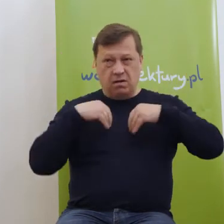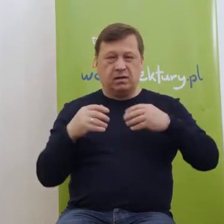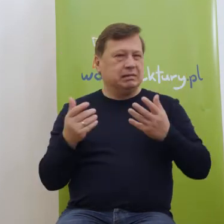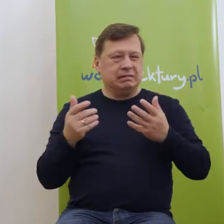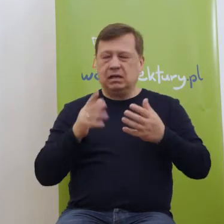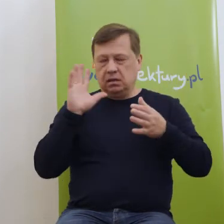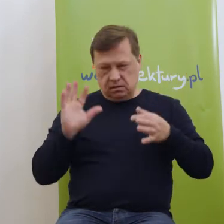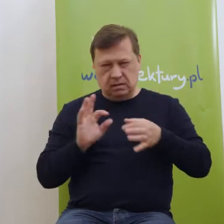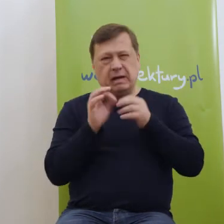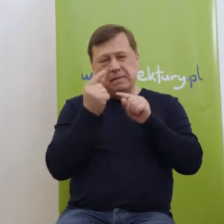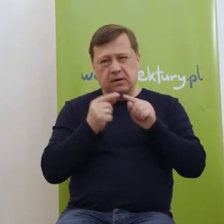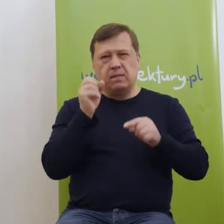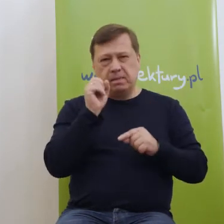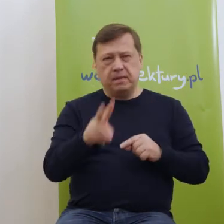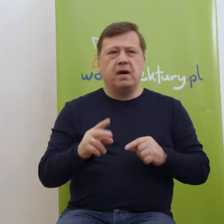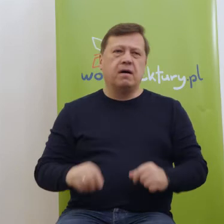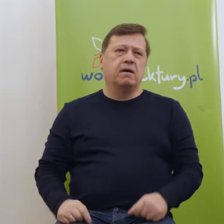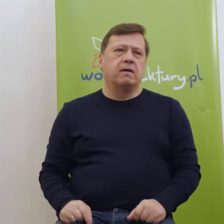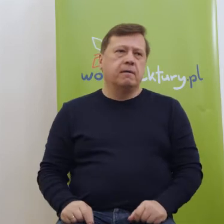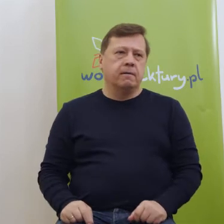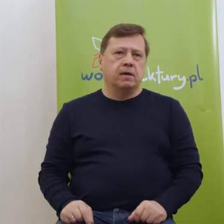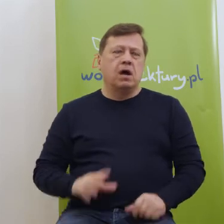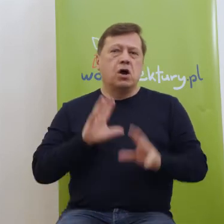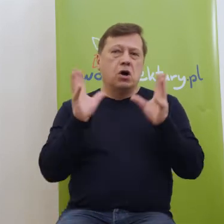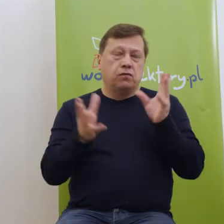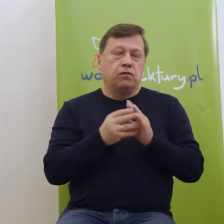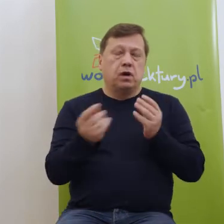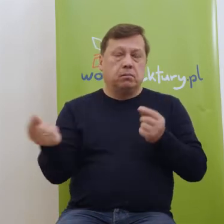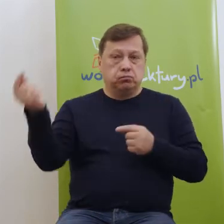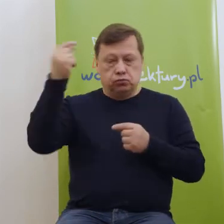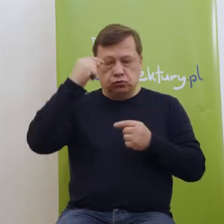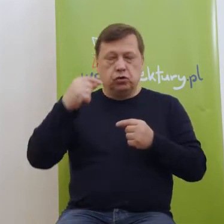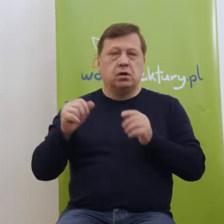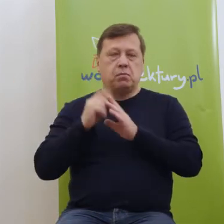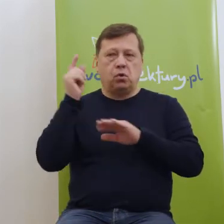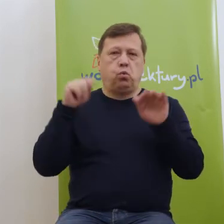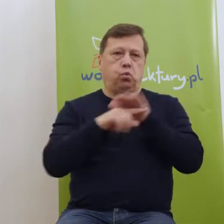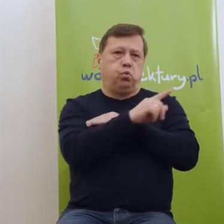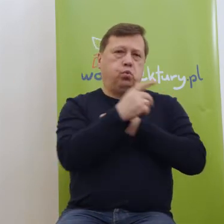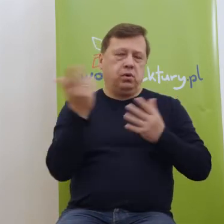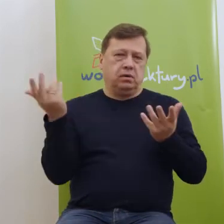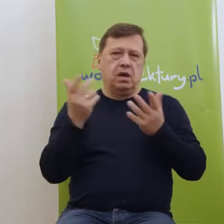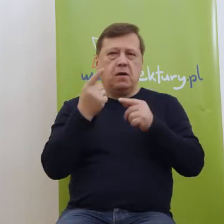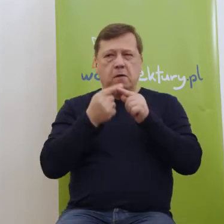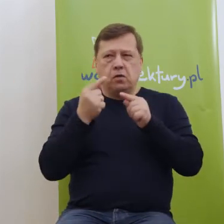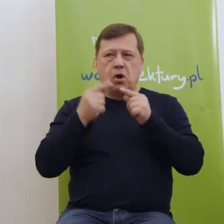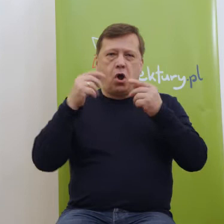pisze. Wszystko, jesteśmy takim wielkim workiem i wszystko, co tam w siebie wkładamy, to gdzieś w nas zostaje.